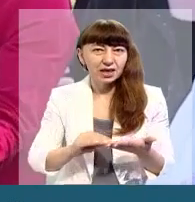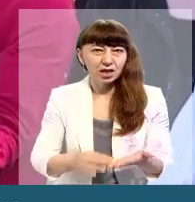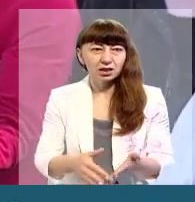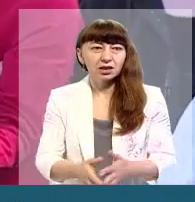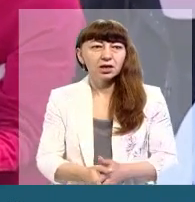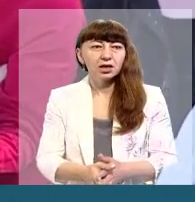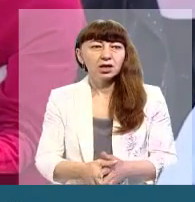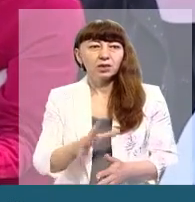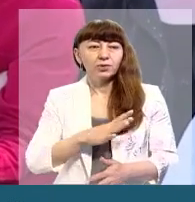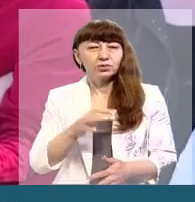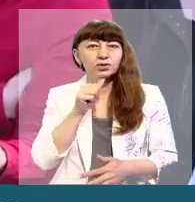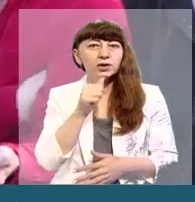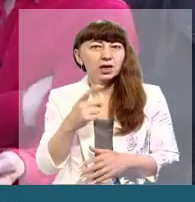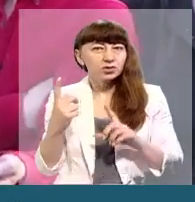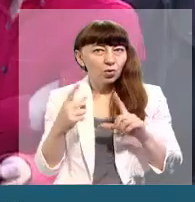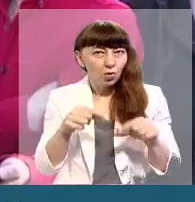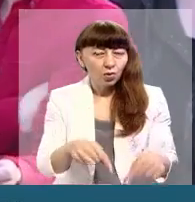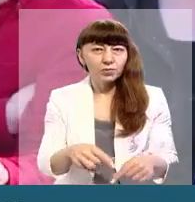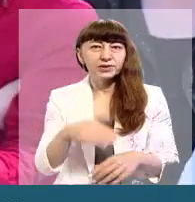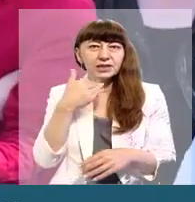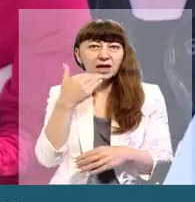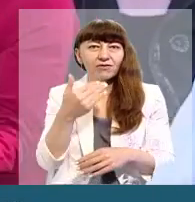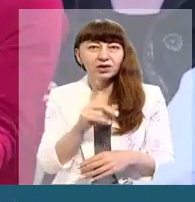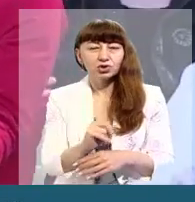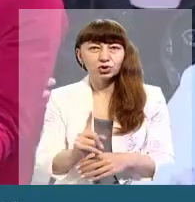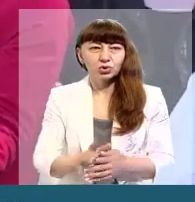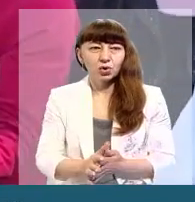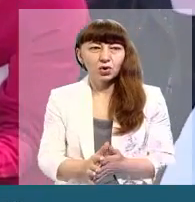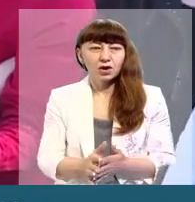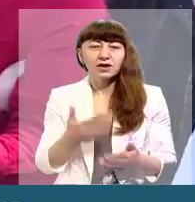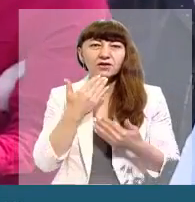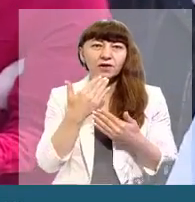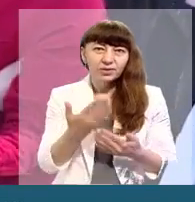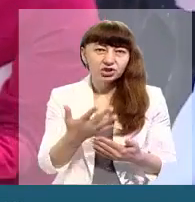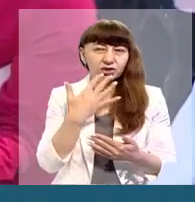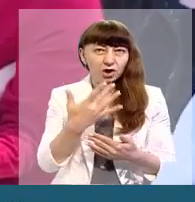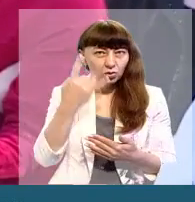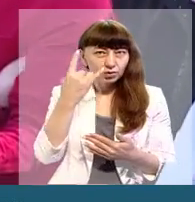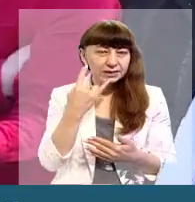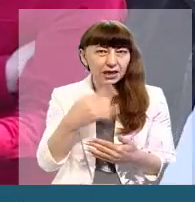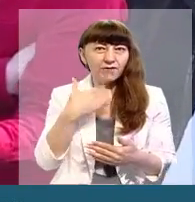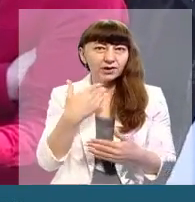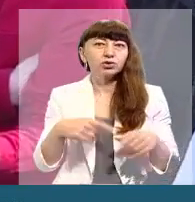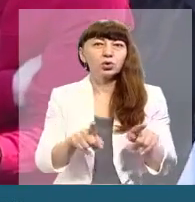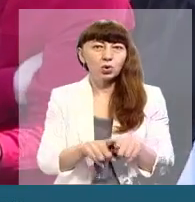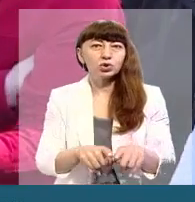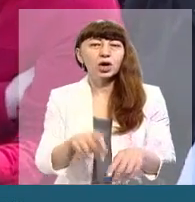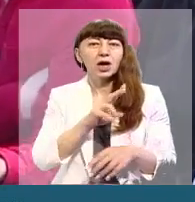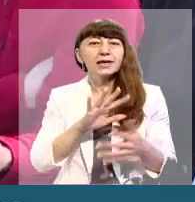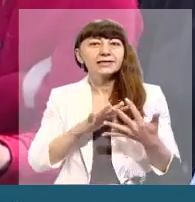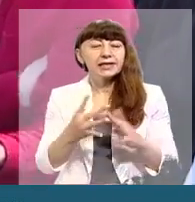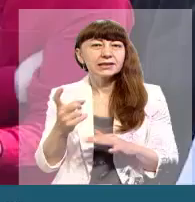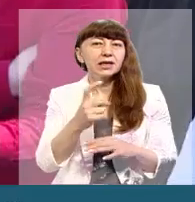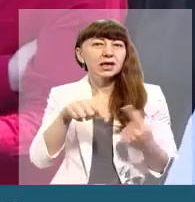был в Кустанайской области и сказал, что и в послании он сказал об этом. Крестьяне,